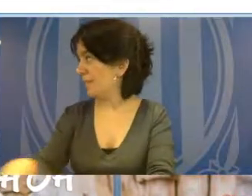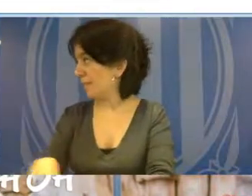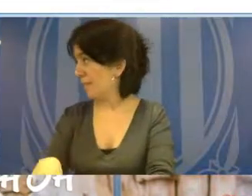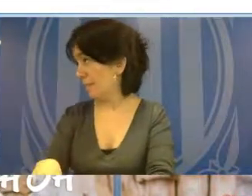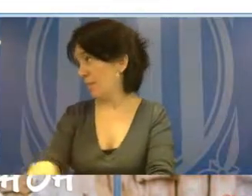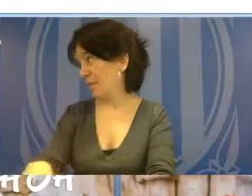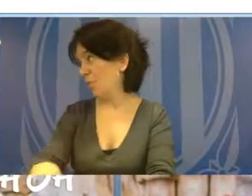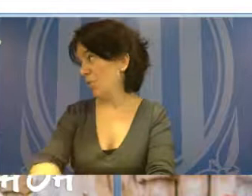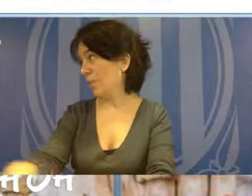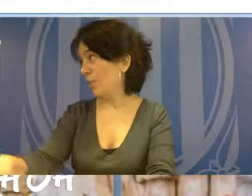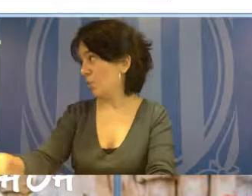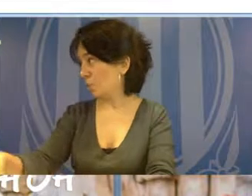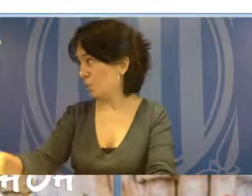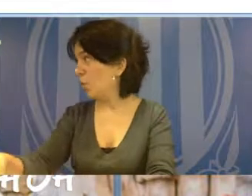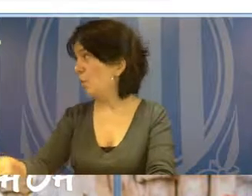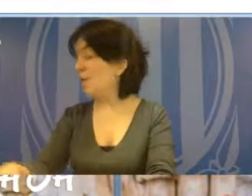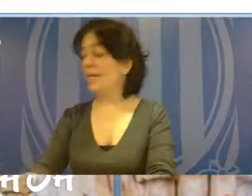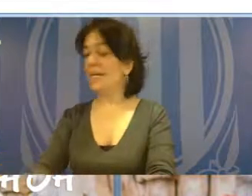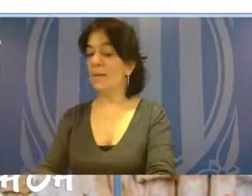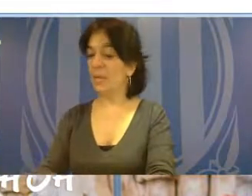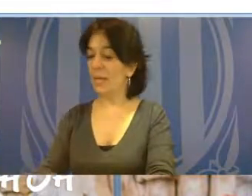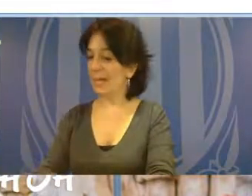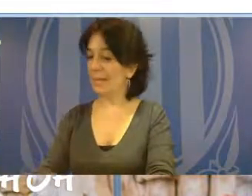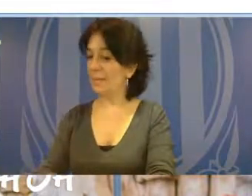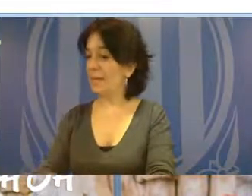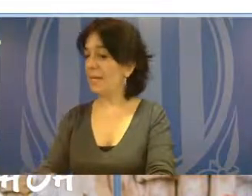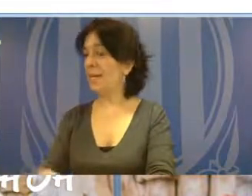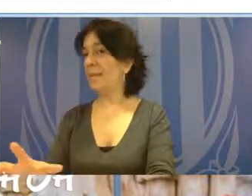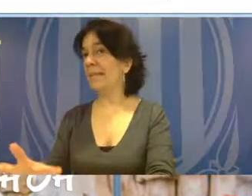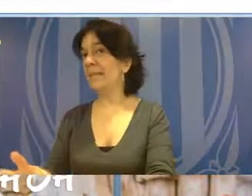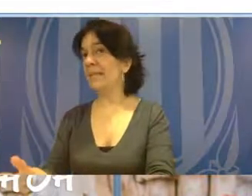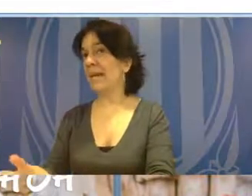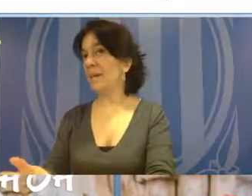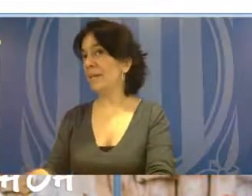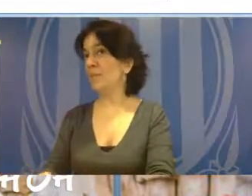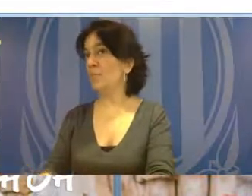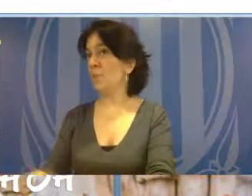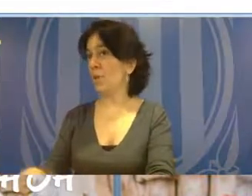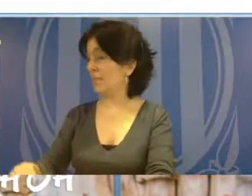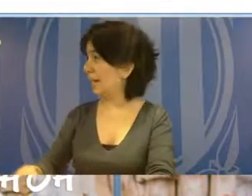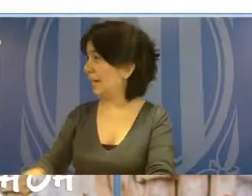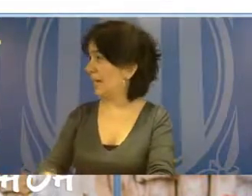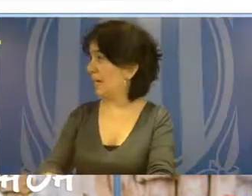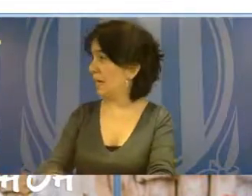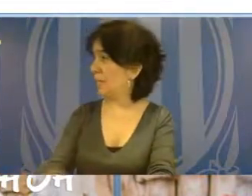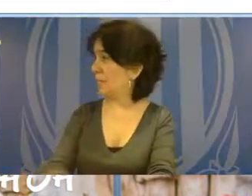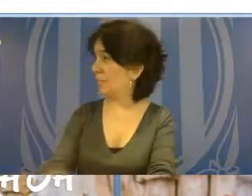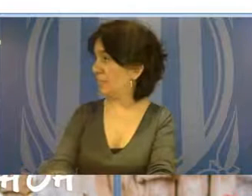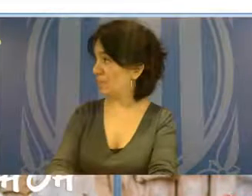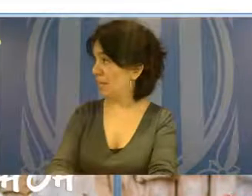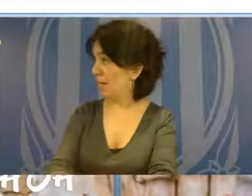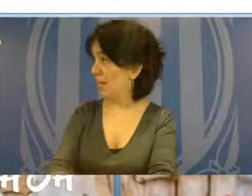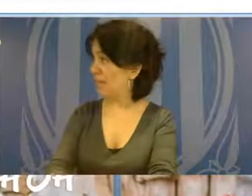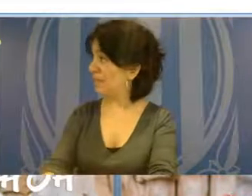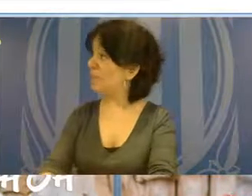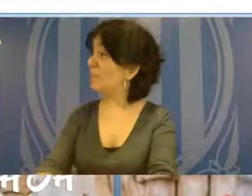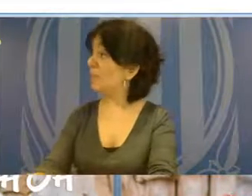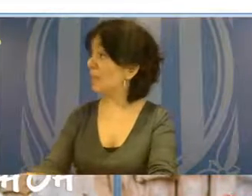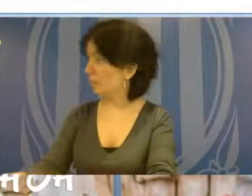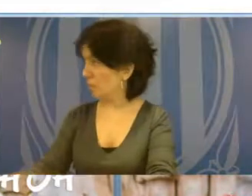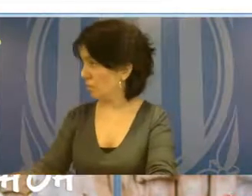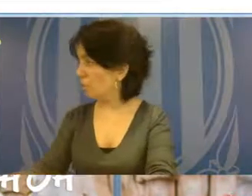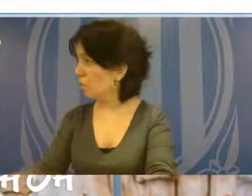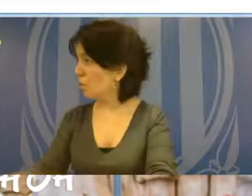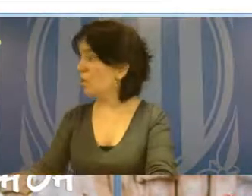públiques i ambaixadors, advisors. Llavors, estem treballant ara mateix en advisors, però més de caire professional, amb el que és turisme